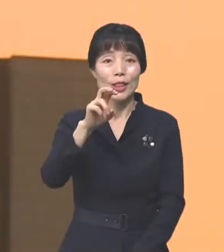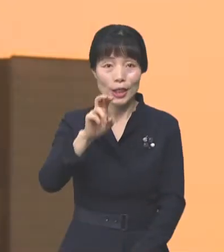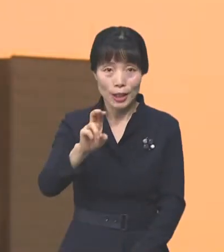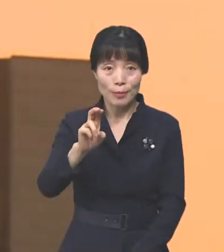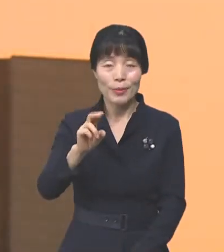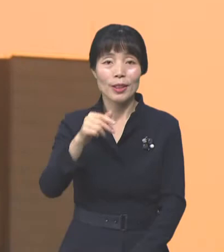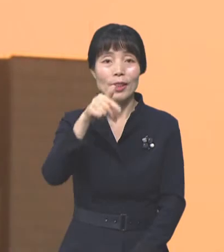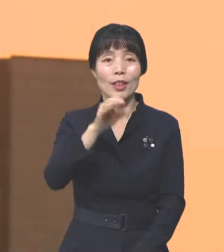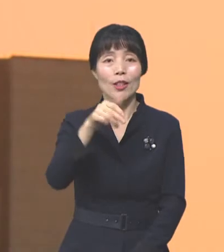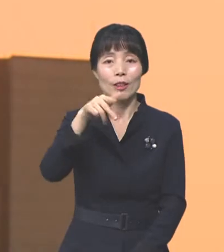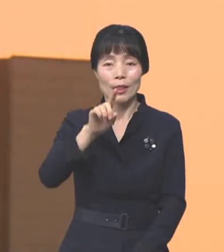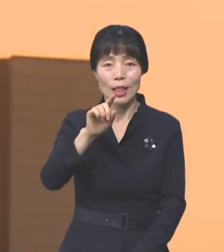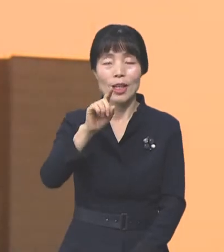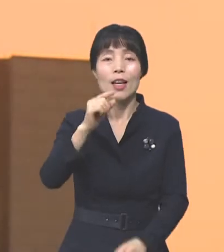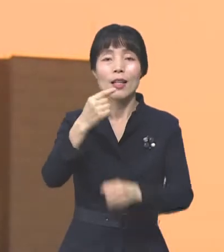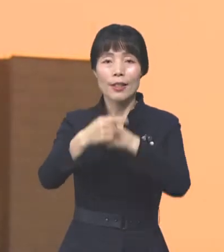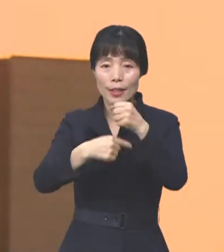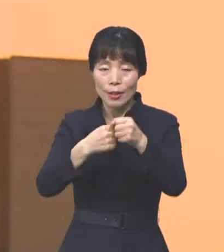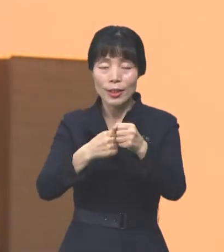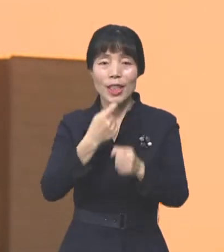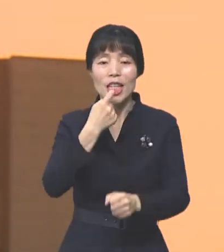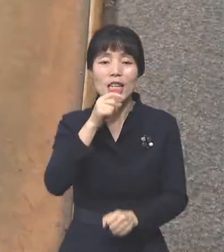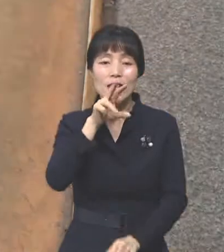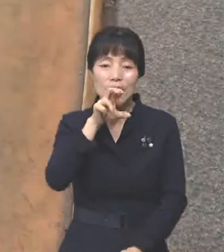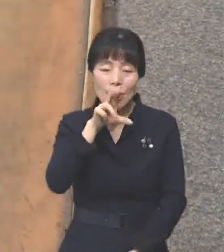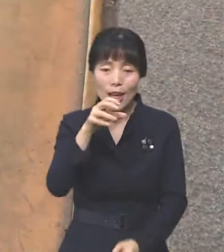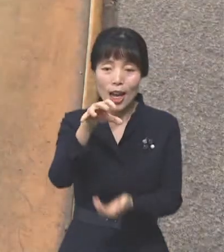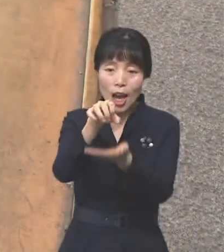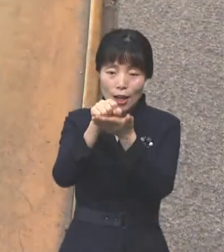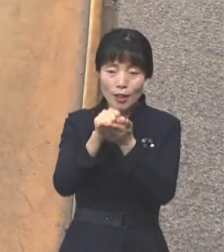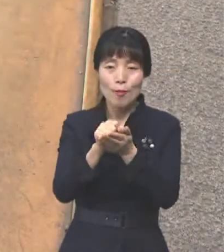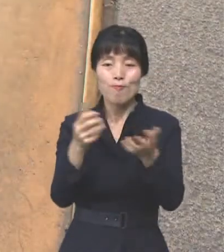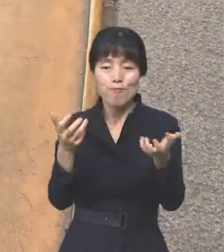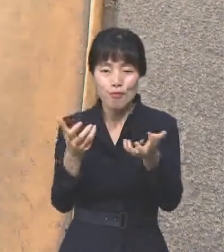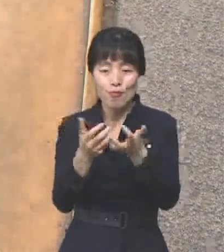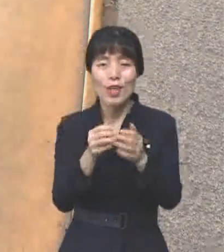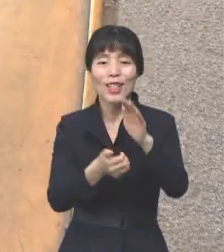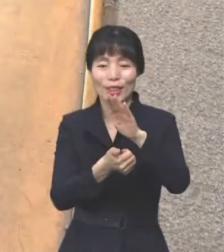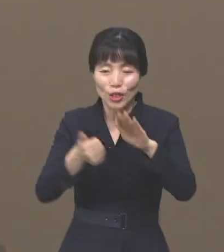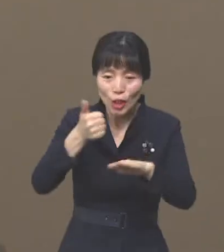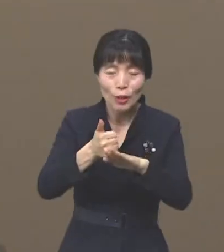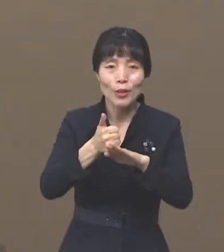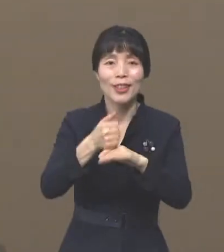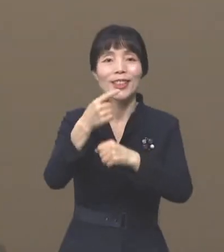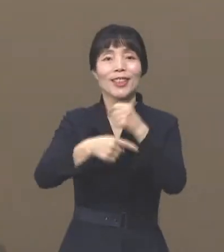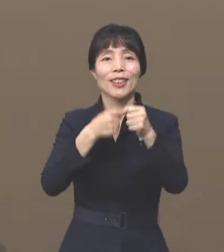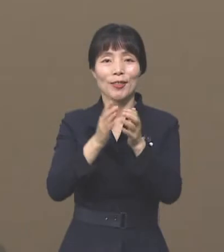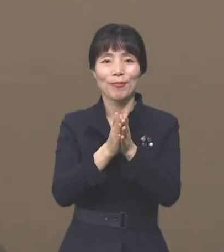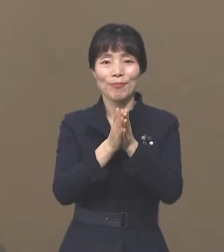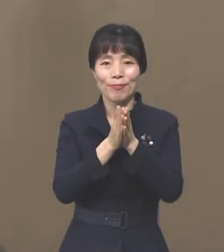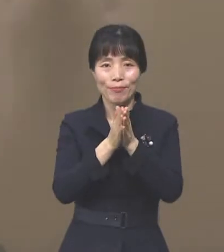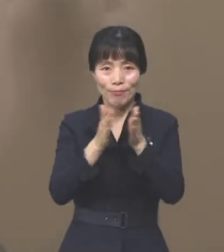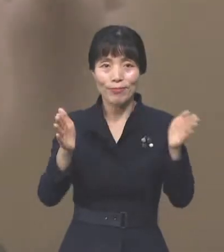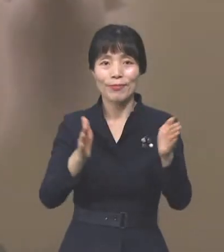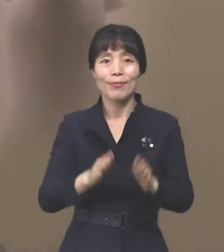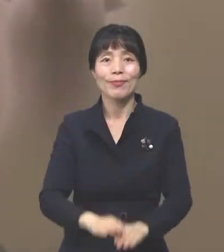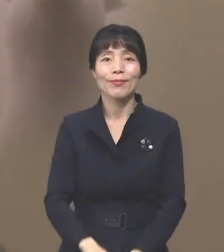2020년 경자년. 흰 쥐가 가져다 줄 풍요와 성공, 행운의 한 해가 시작됐습니다.